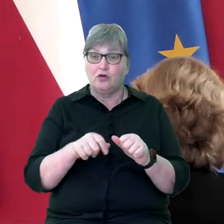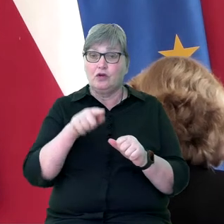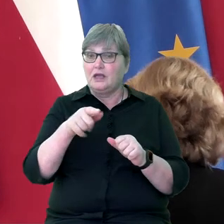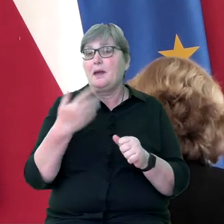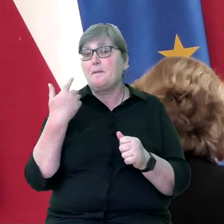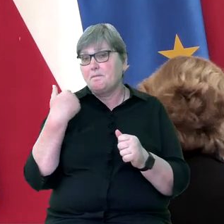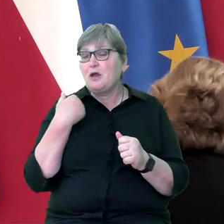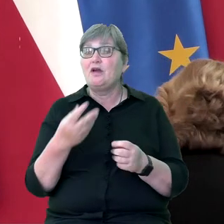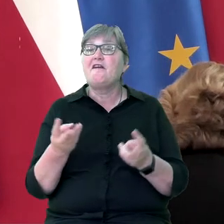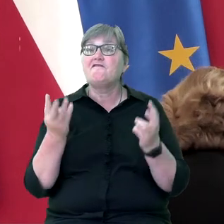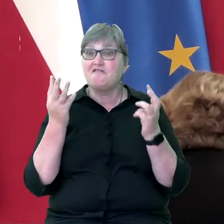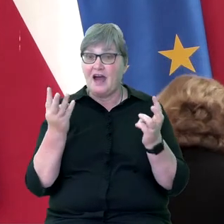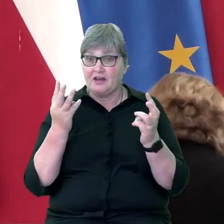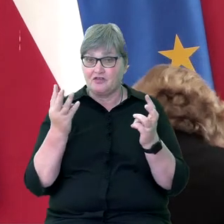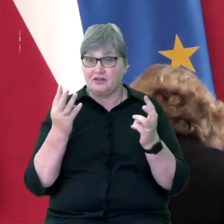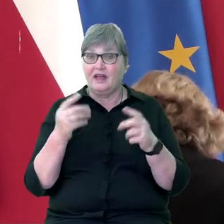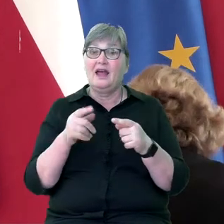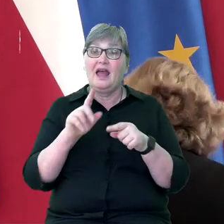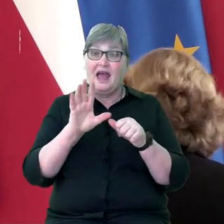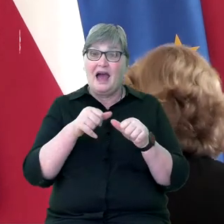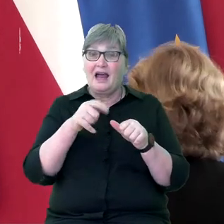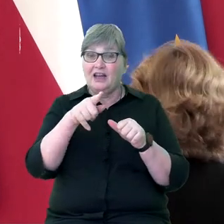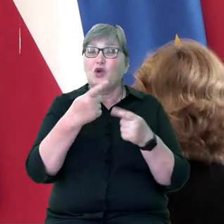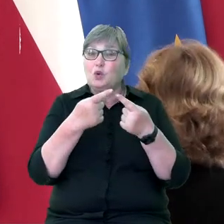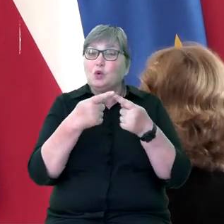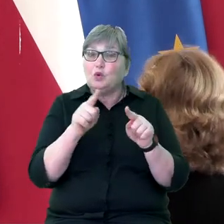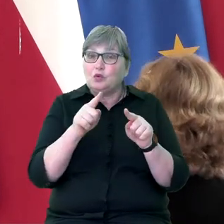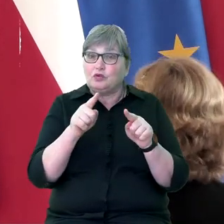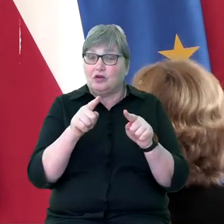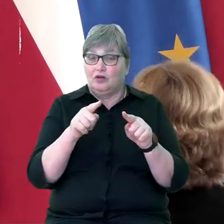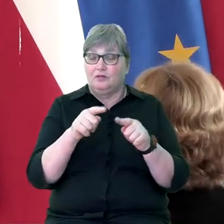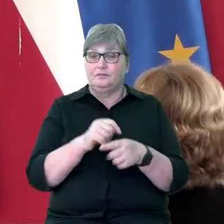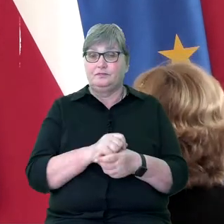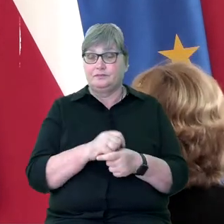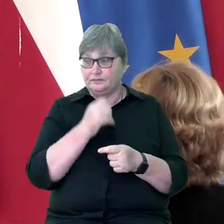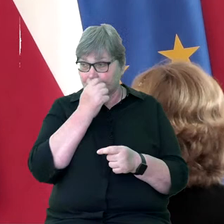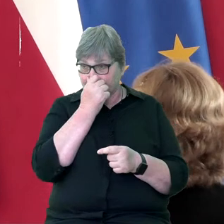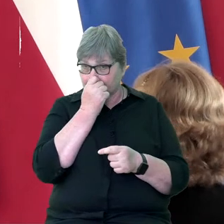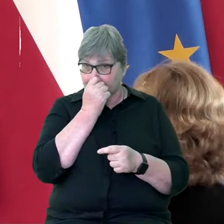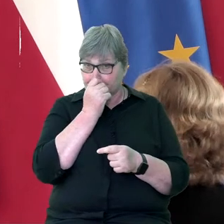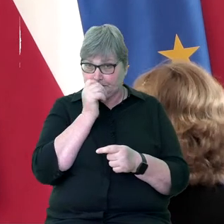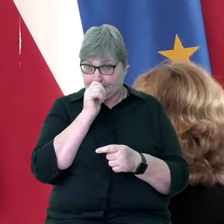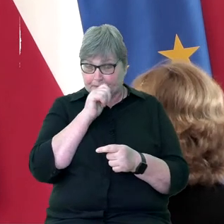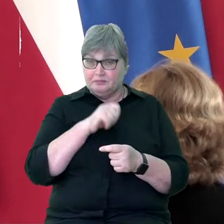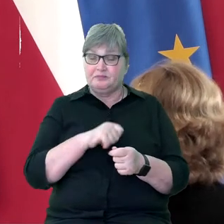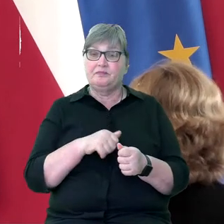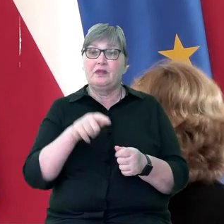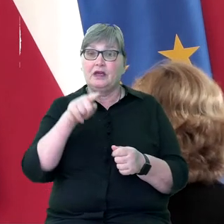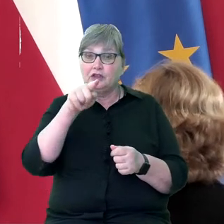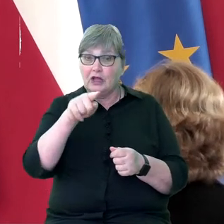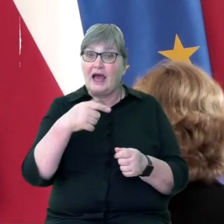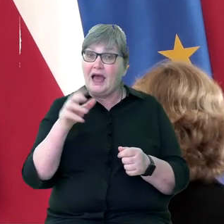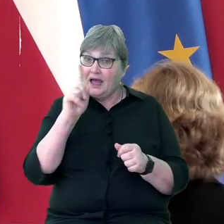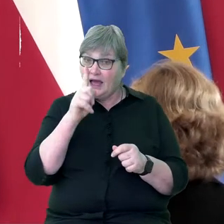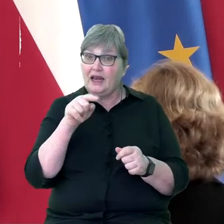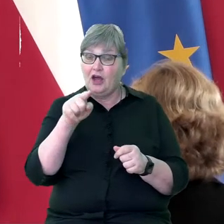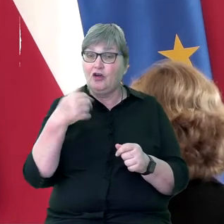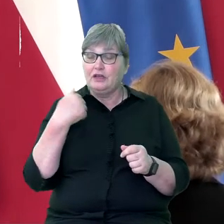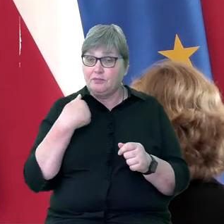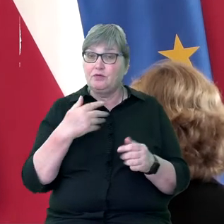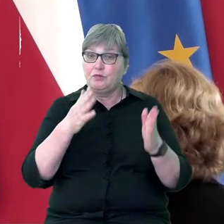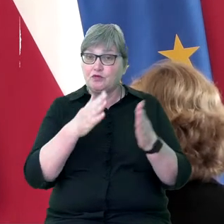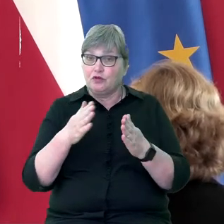również taką prowizoryczną, tymczasową rolę w tworzeniu profesjonalnej służby cywilnej odrodzonego państwa polskiego.